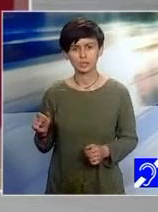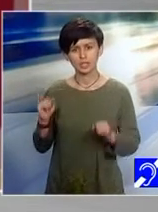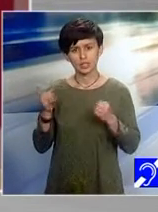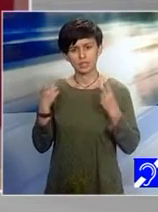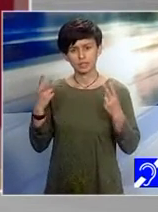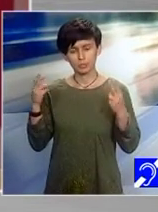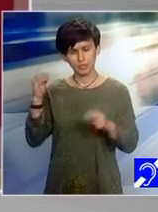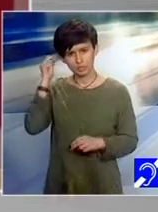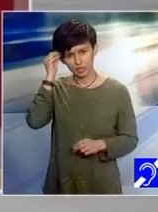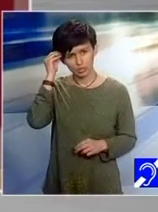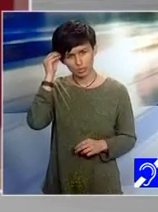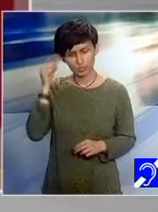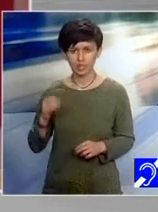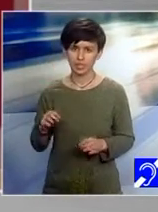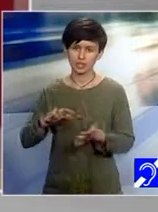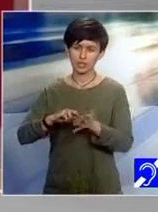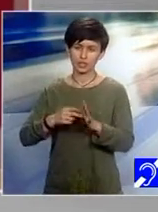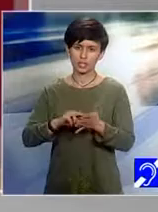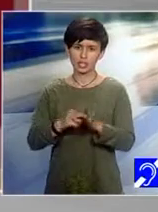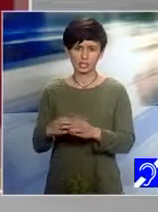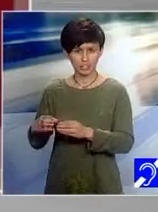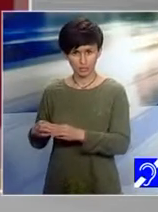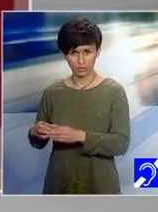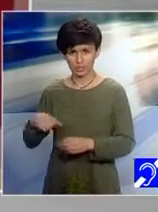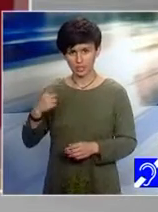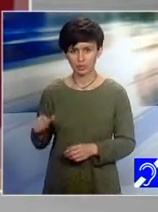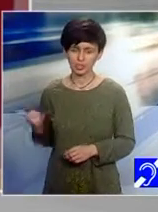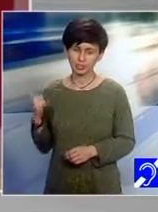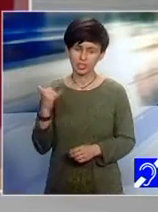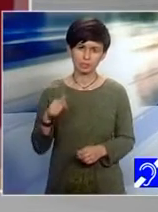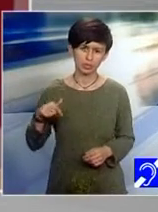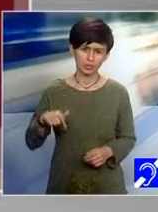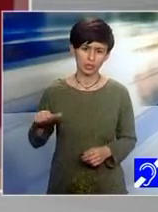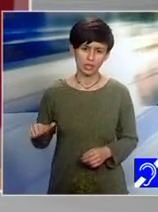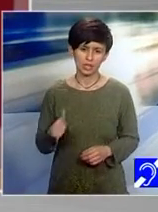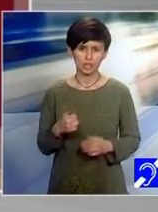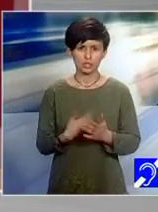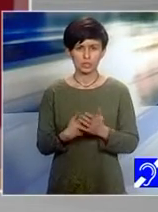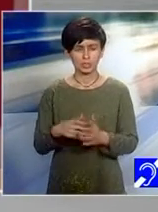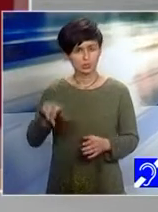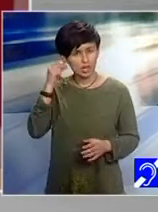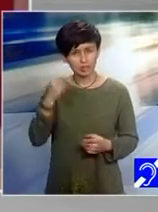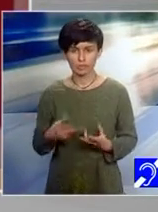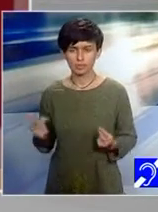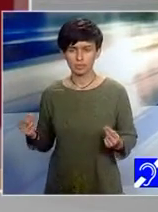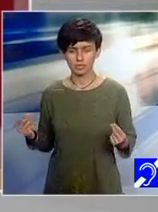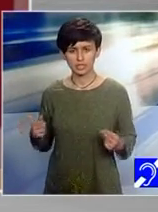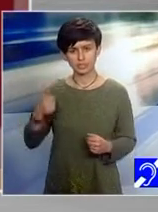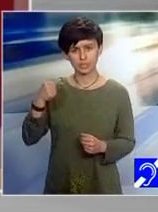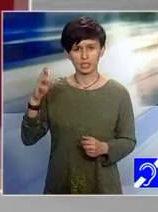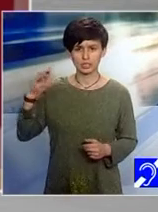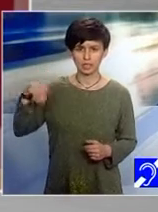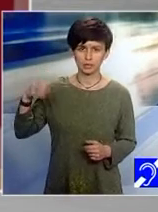comemorare organizat în acest an de către comunitate, după care revenim în studio pentru a afla mai multe despre armenii din Cluj și activitățile pe